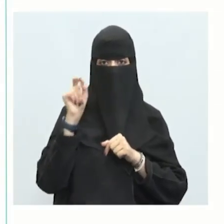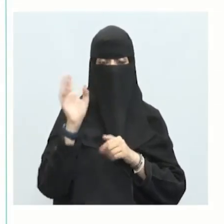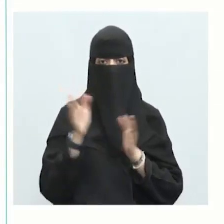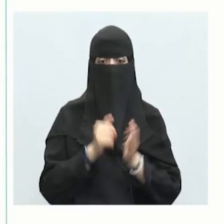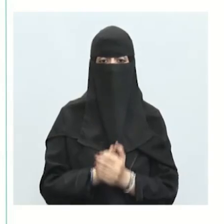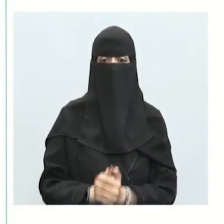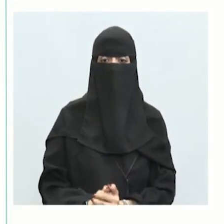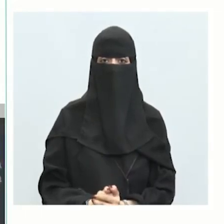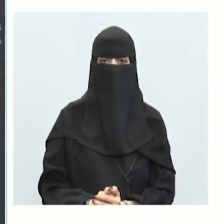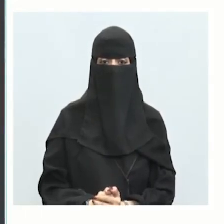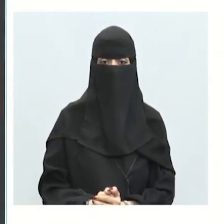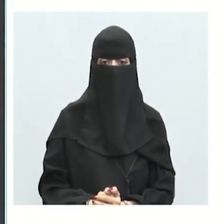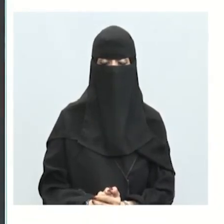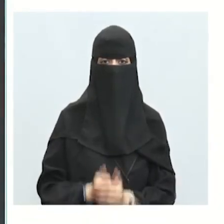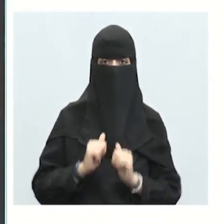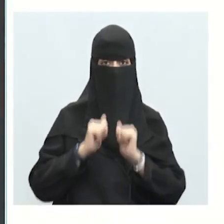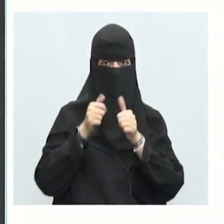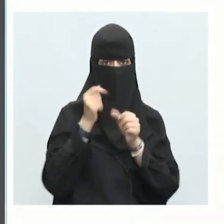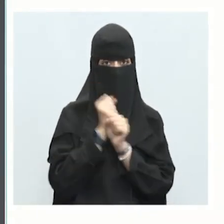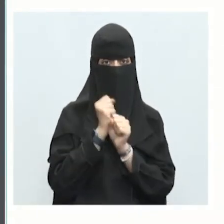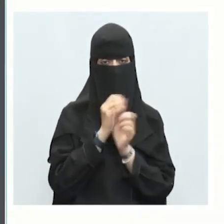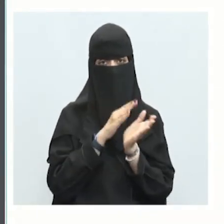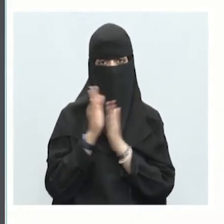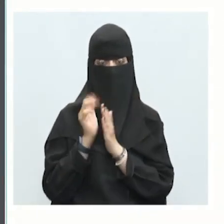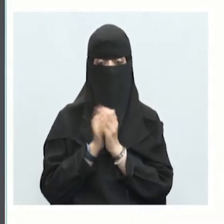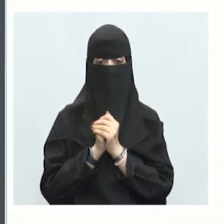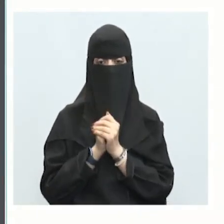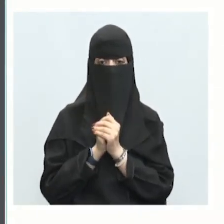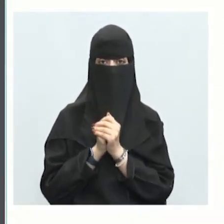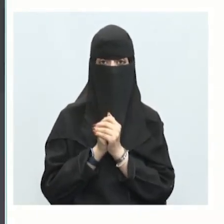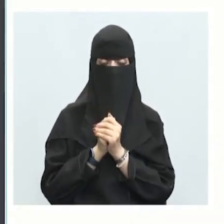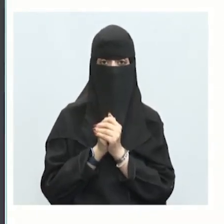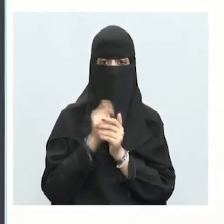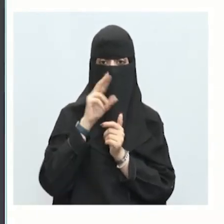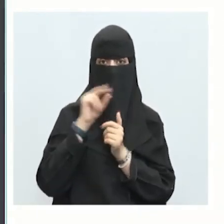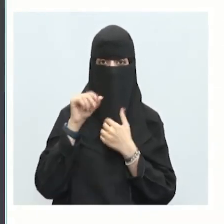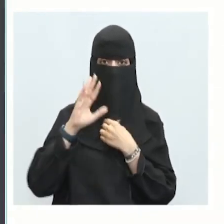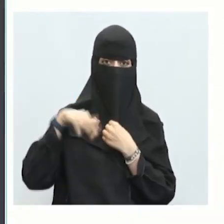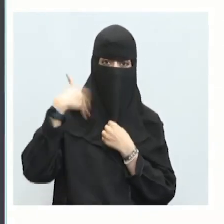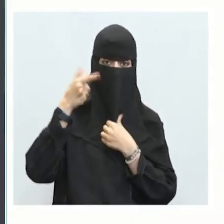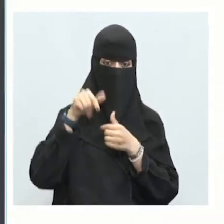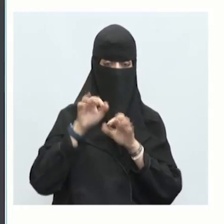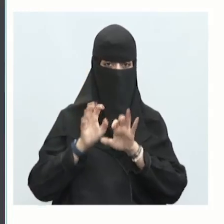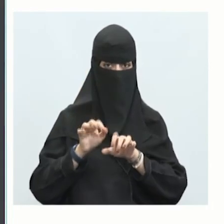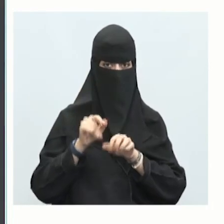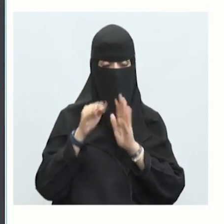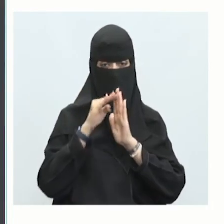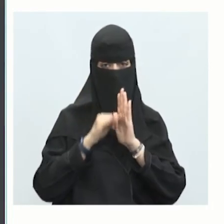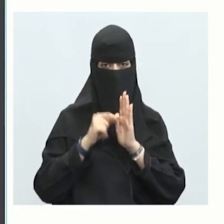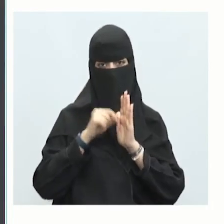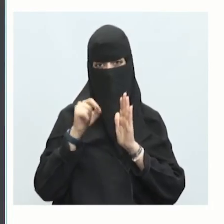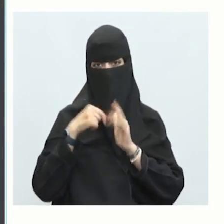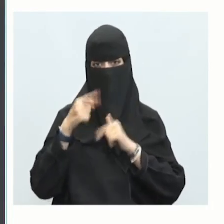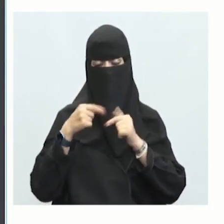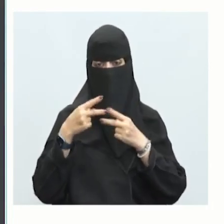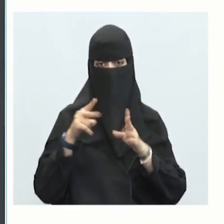صفر نقوم بتنفيذ التطبيق عن طريق بعد كتابه هذا المقطع البرمجي عن طريقه